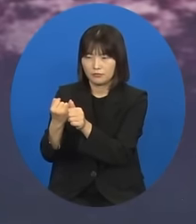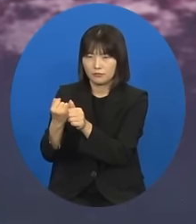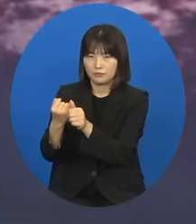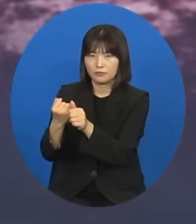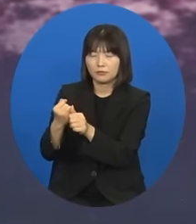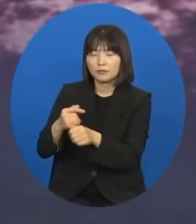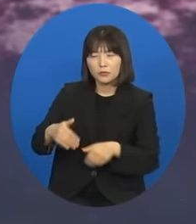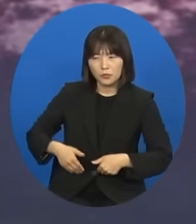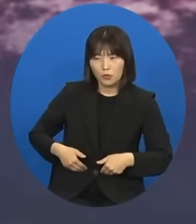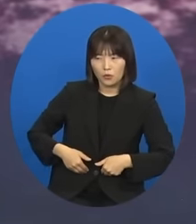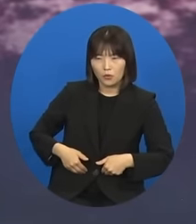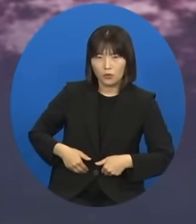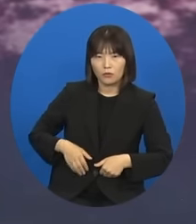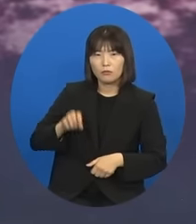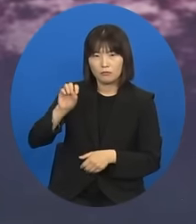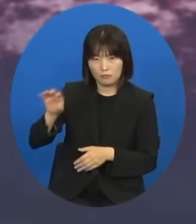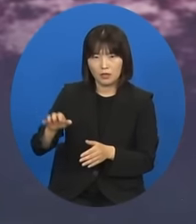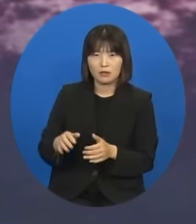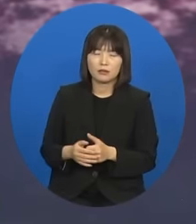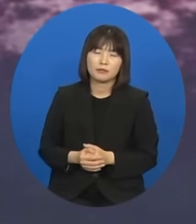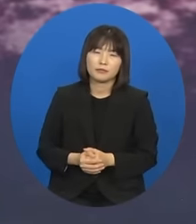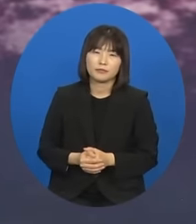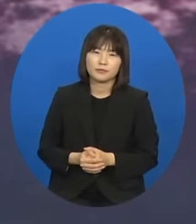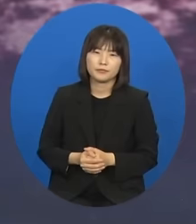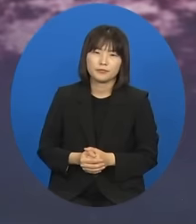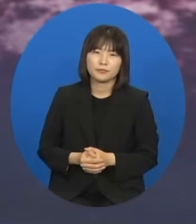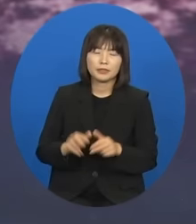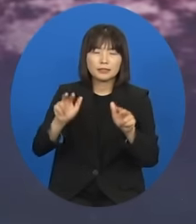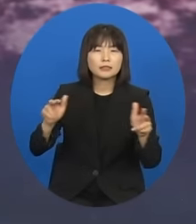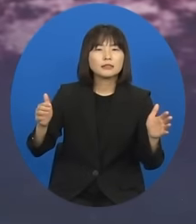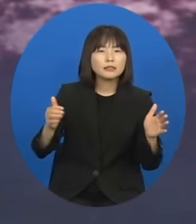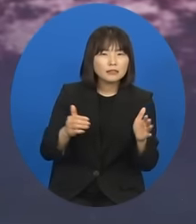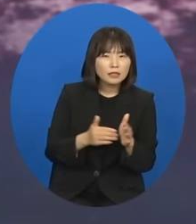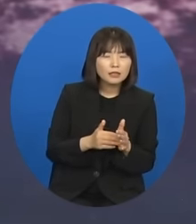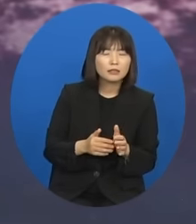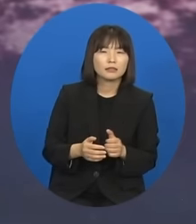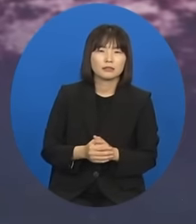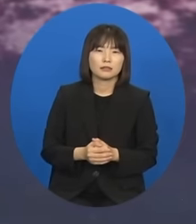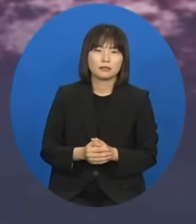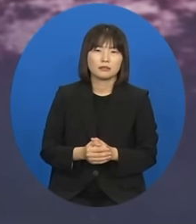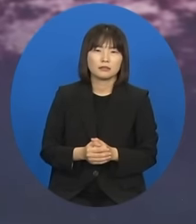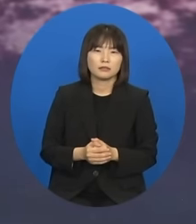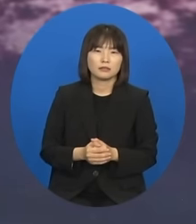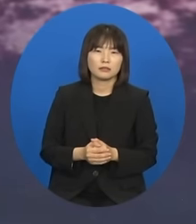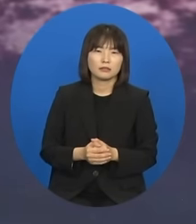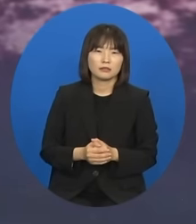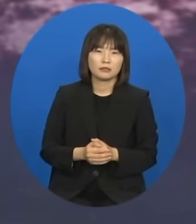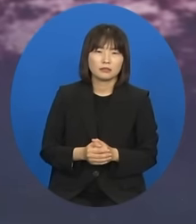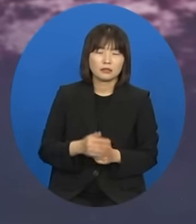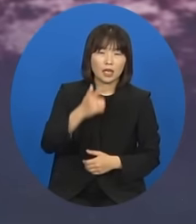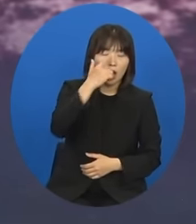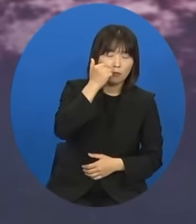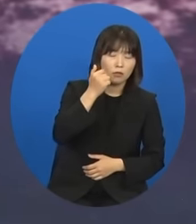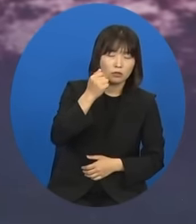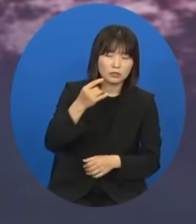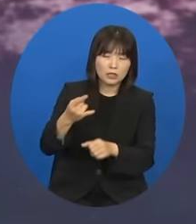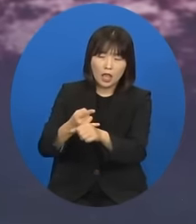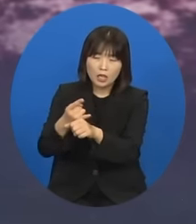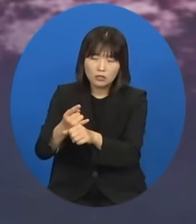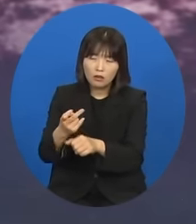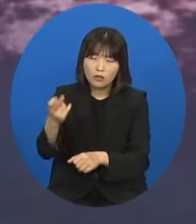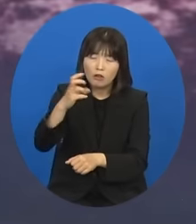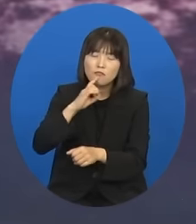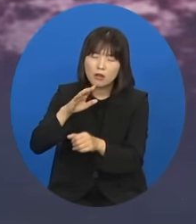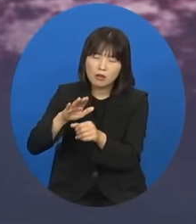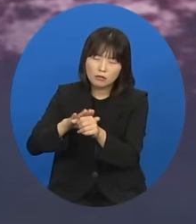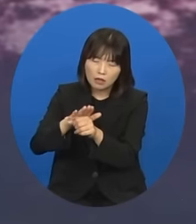이삭이 야곱을 그렇게 불러요 지금까지는 아빠는 아버지는 형만 좋아한 거 같았어 알고 봤더니